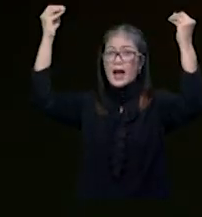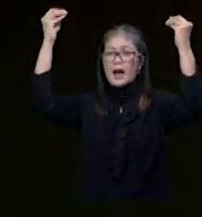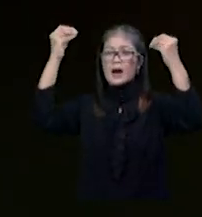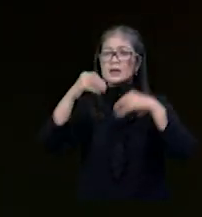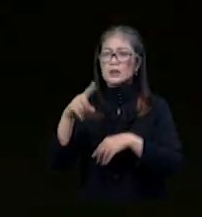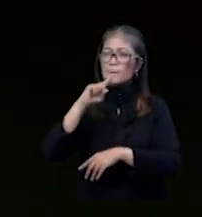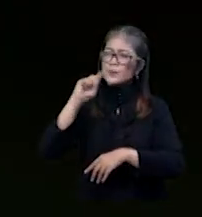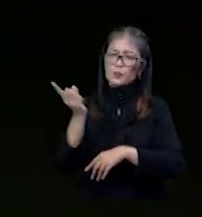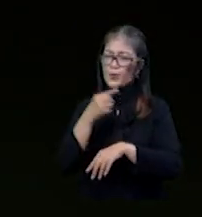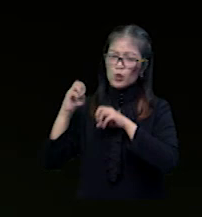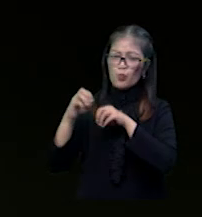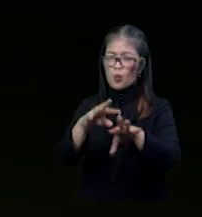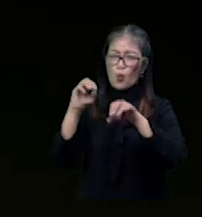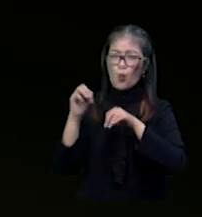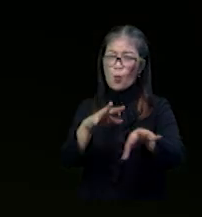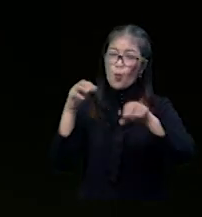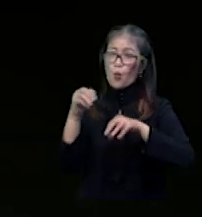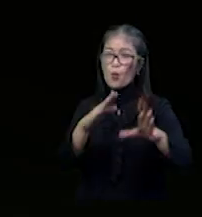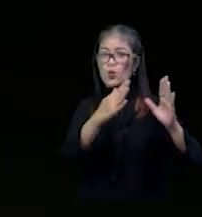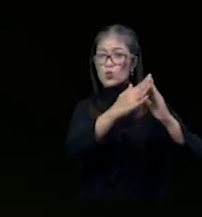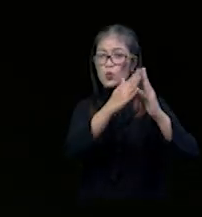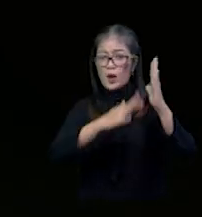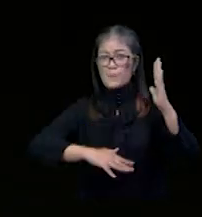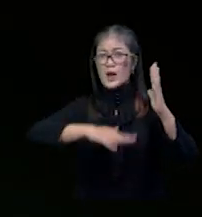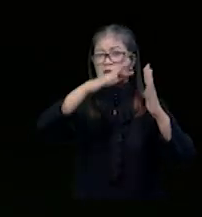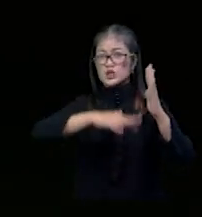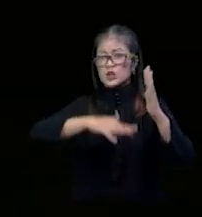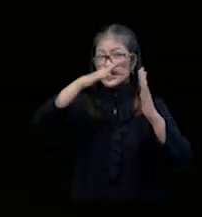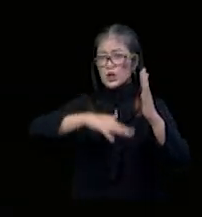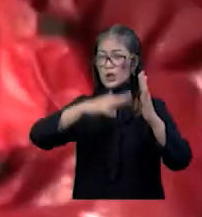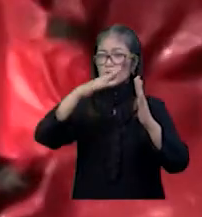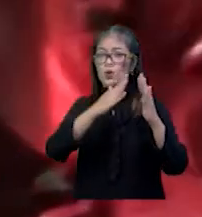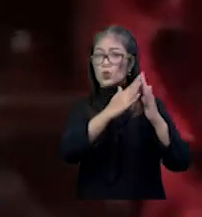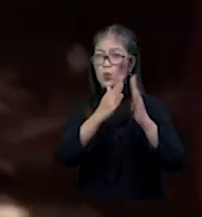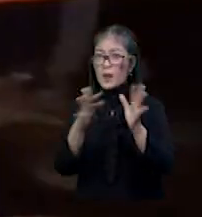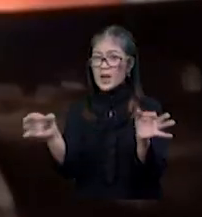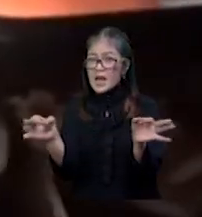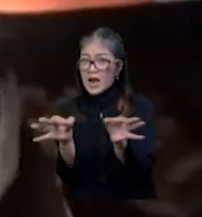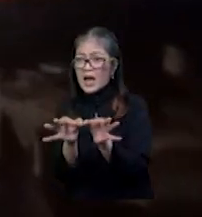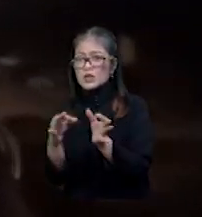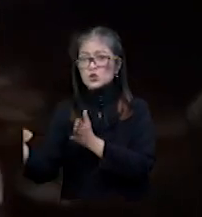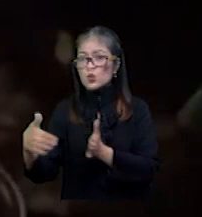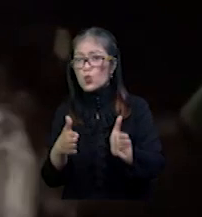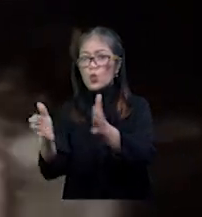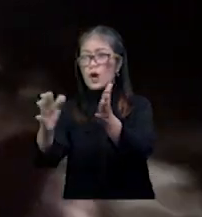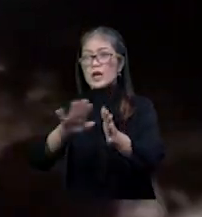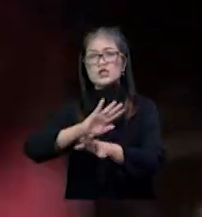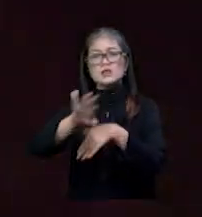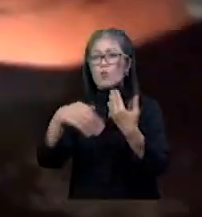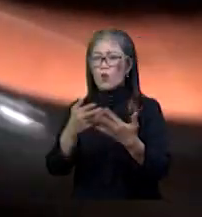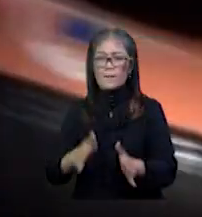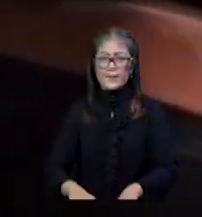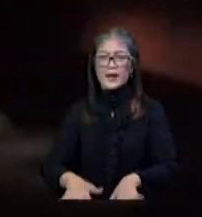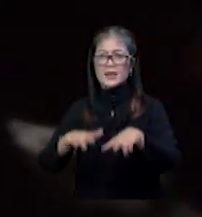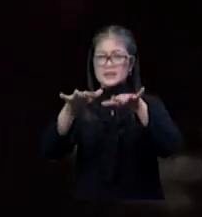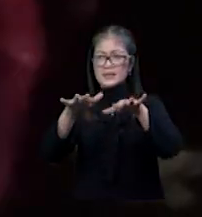pemukiman warga dan merendam puluhan rumah di pinggir aliran Sungai Batu busuak tim SAR gabungan dikerahkan ke lokasi untuk melakukan